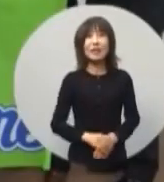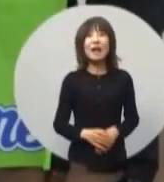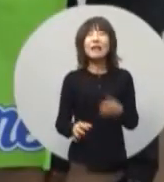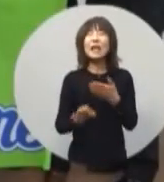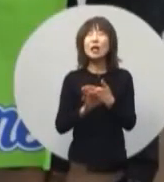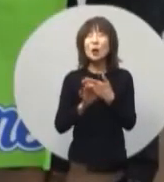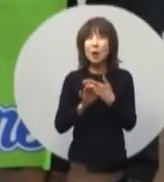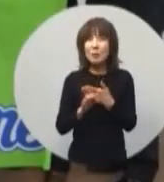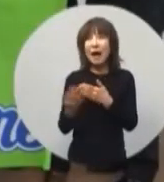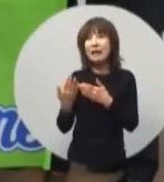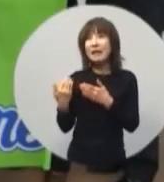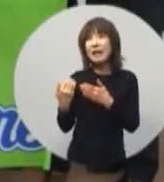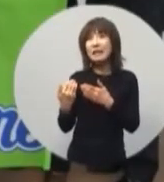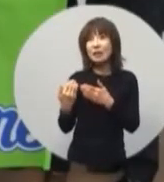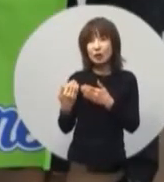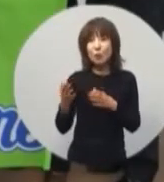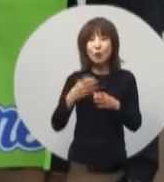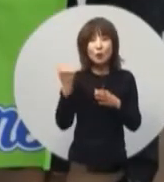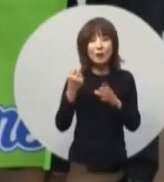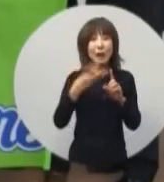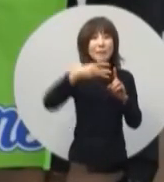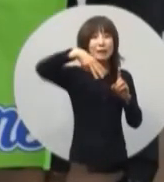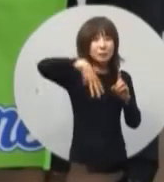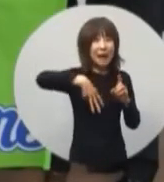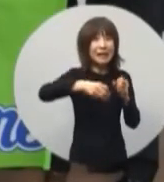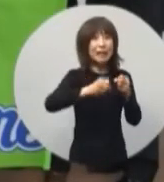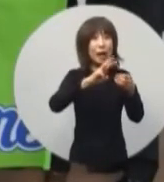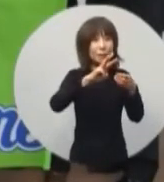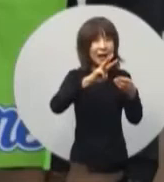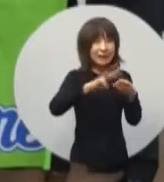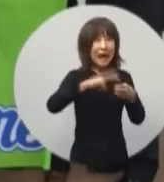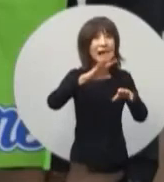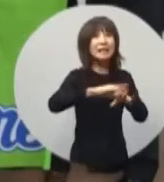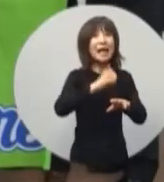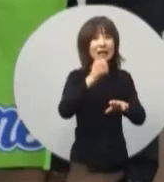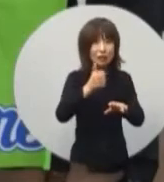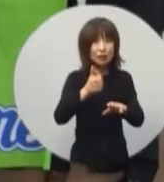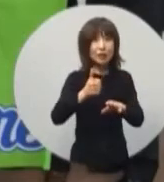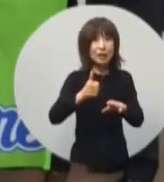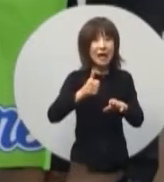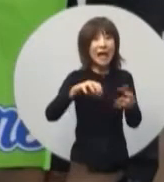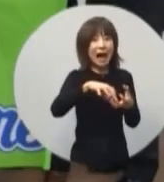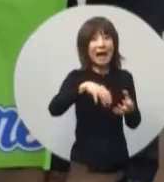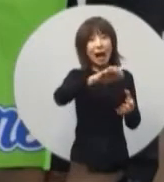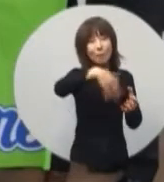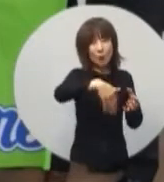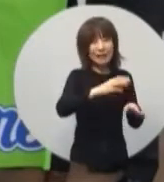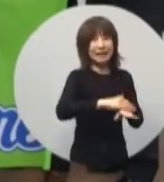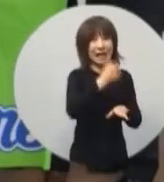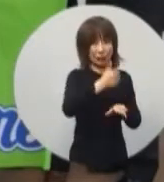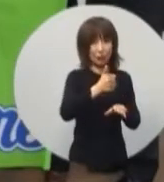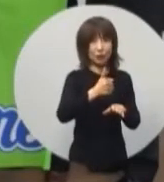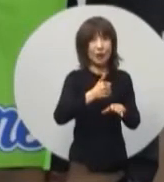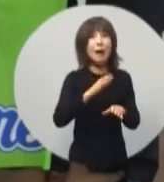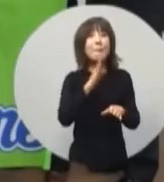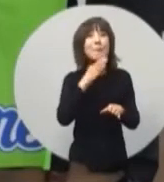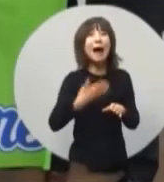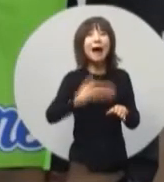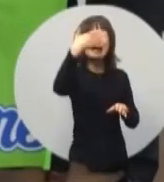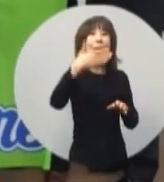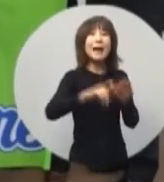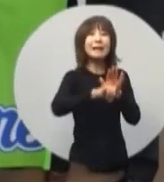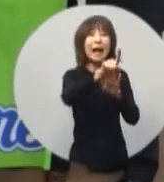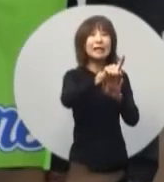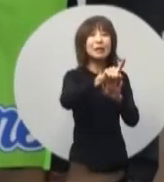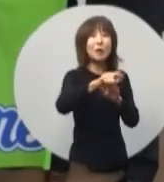ば先日も湘南ベルマーレの鎌田翔真選手、荒堀健二選手、真壁清代表が茅